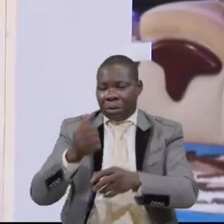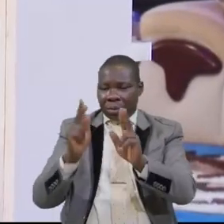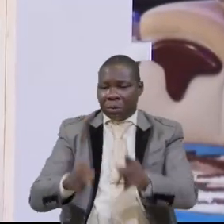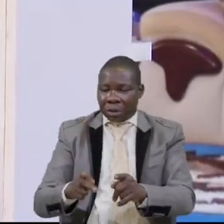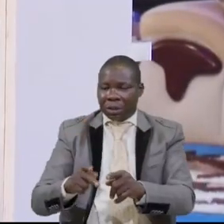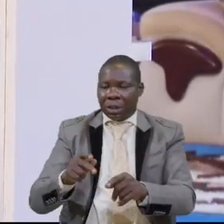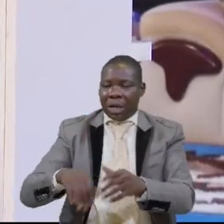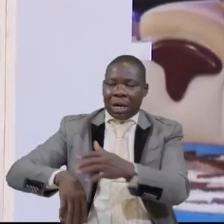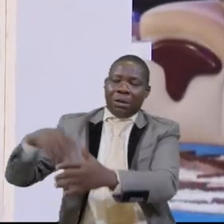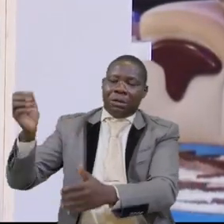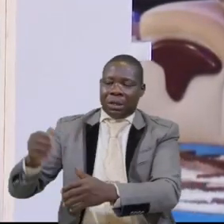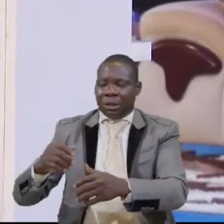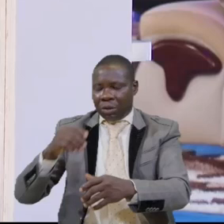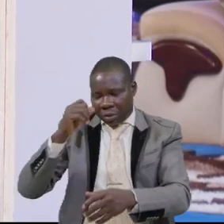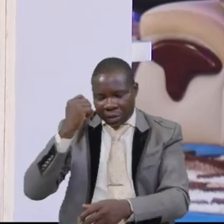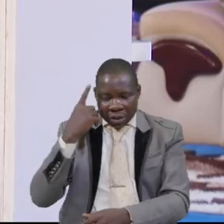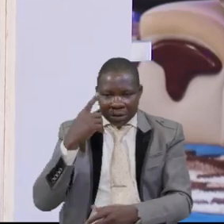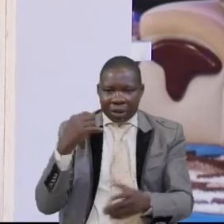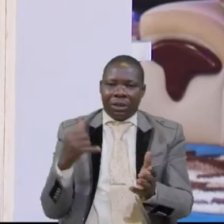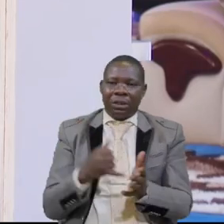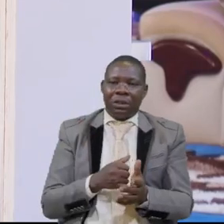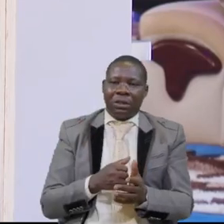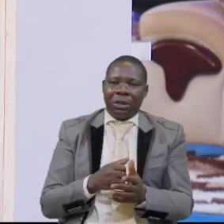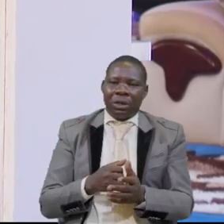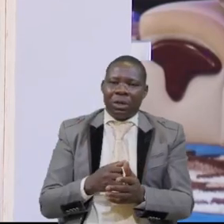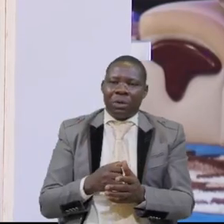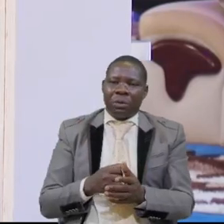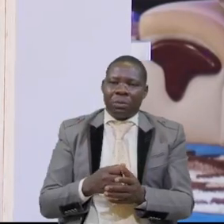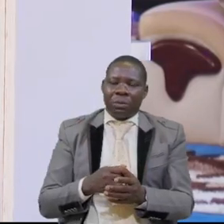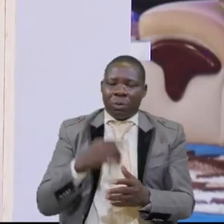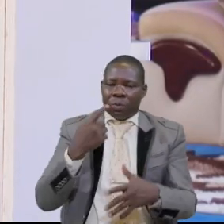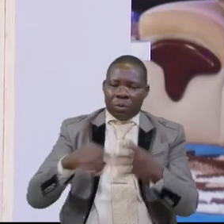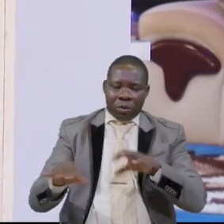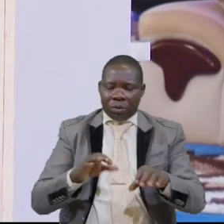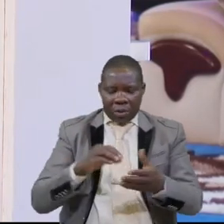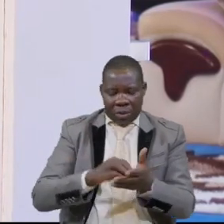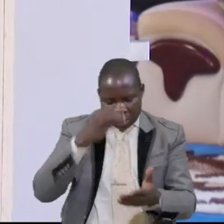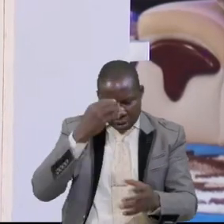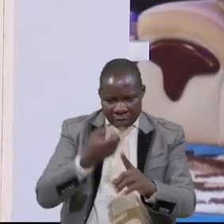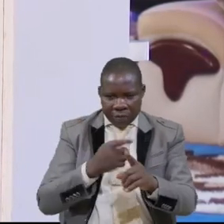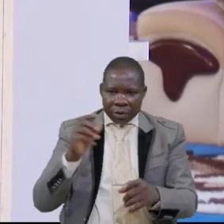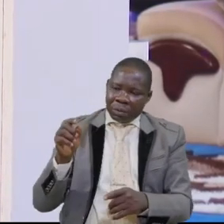compris. Qu'est-ce que nous apprenons de Daniel ici? Premièrement,